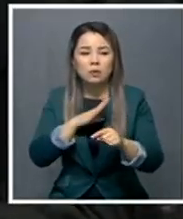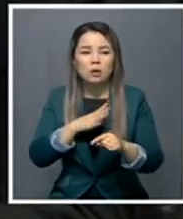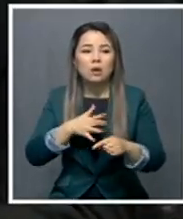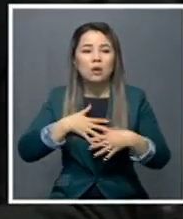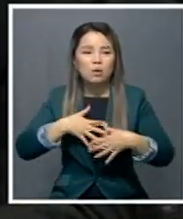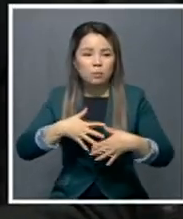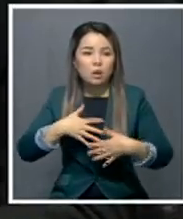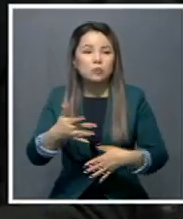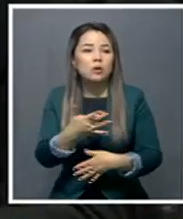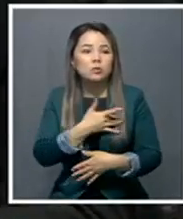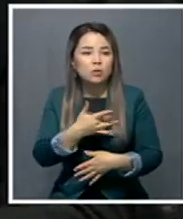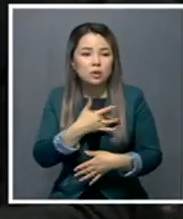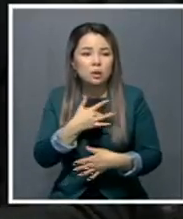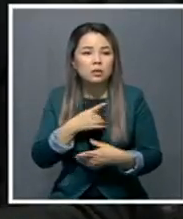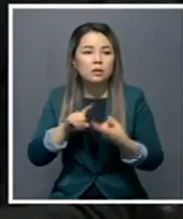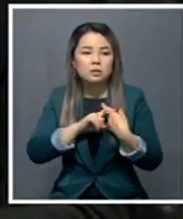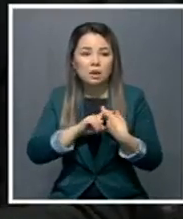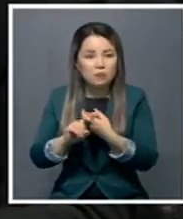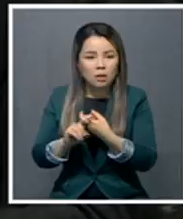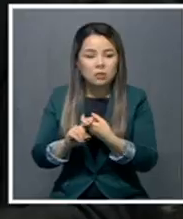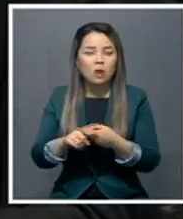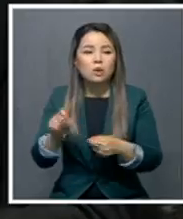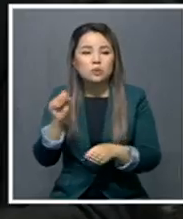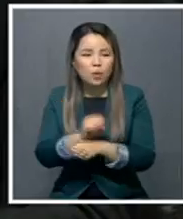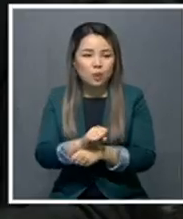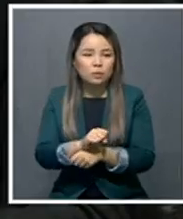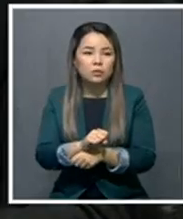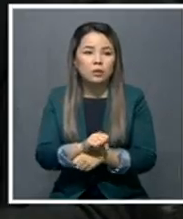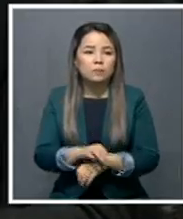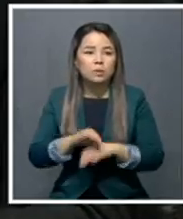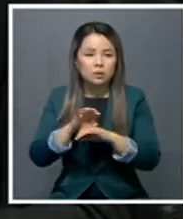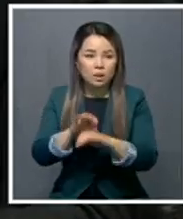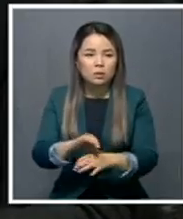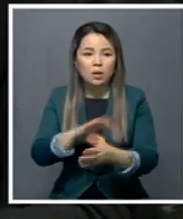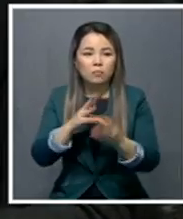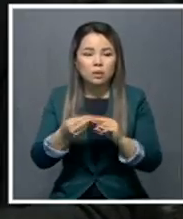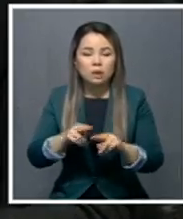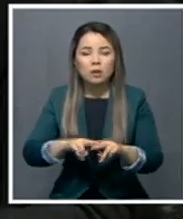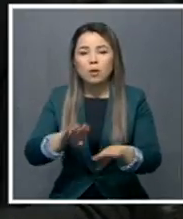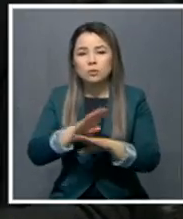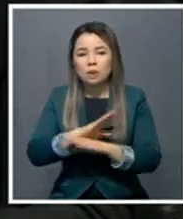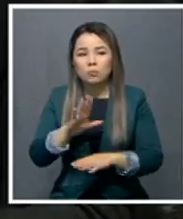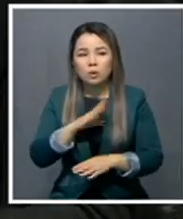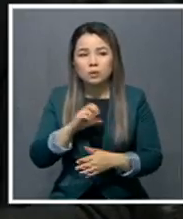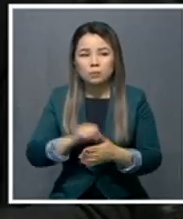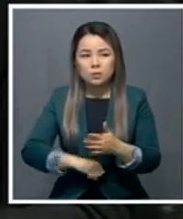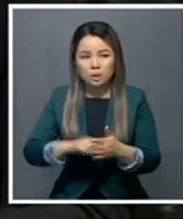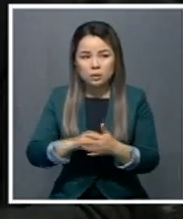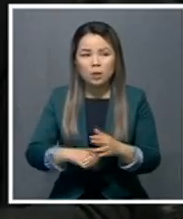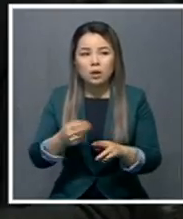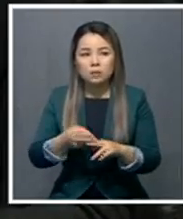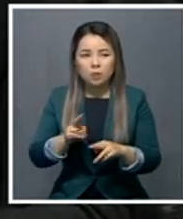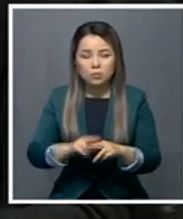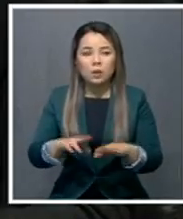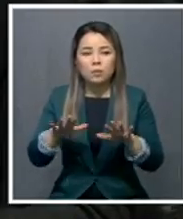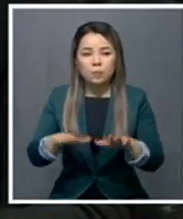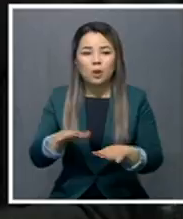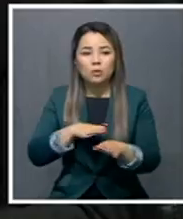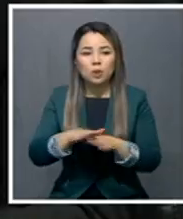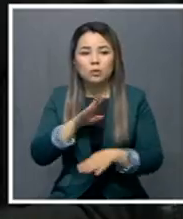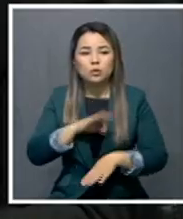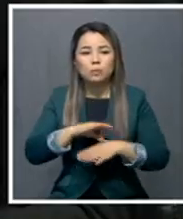мен жүректің тоқтауына әкеліп, соның өлім жағдайы болды. Толығымен біздің жұмыстардың